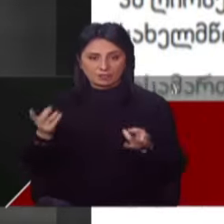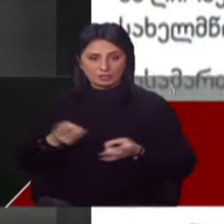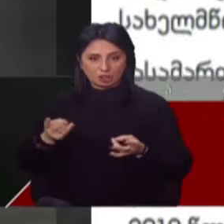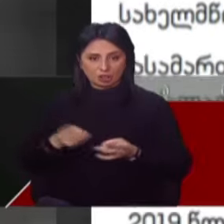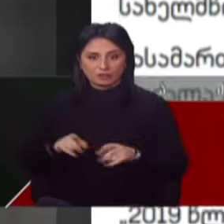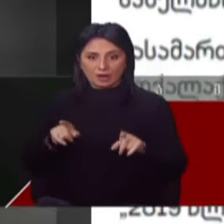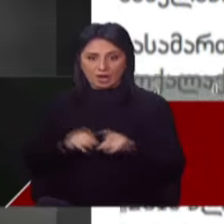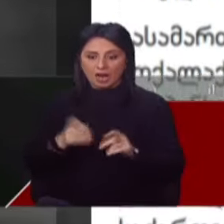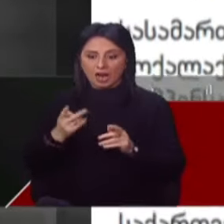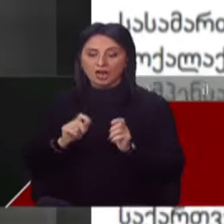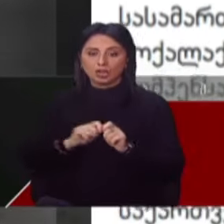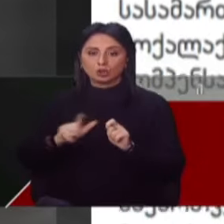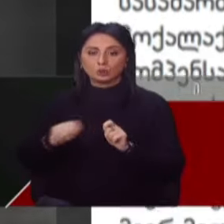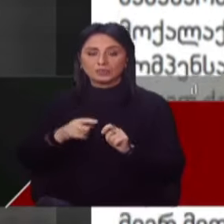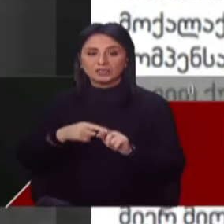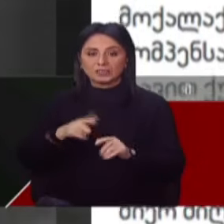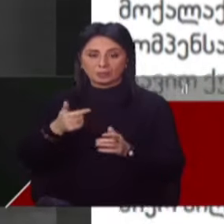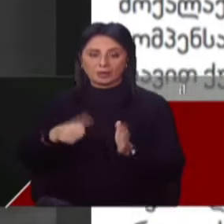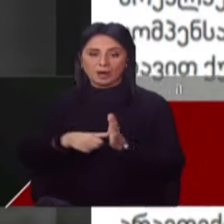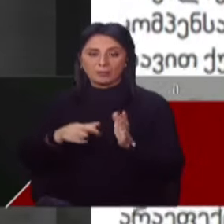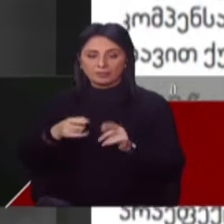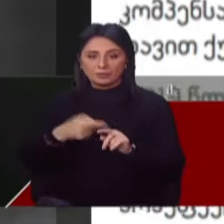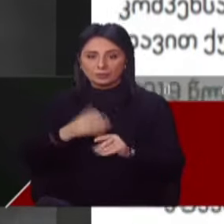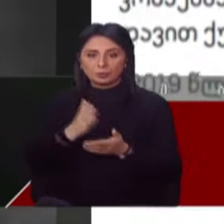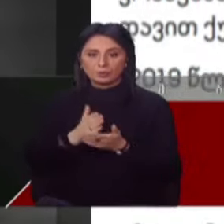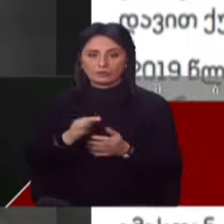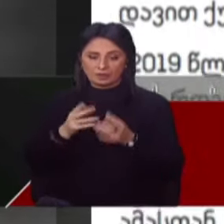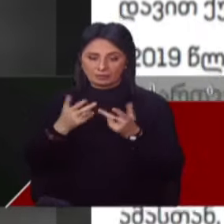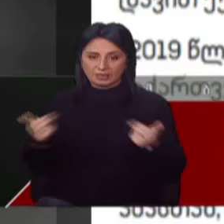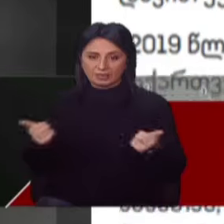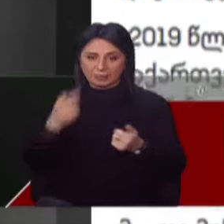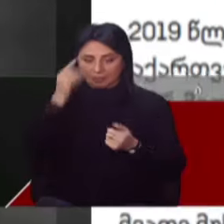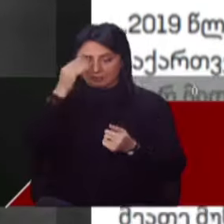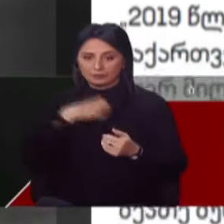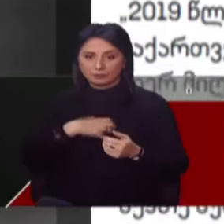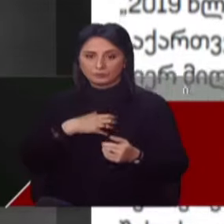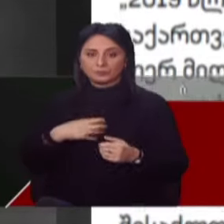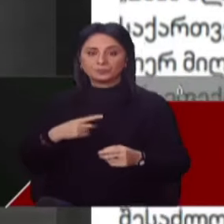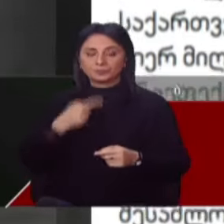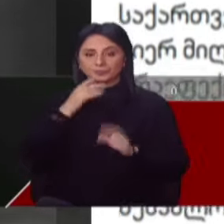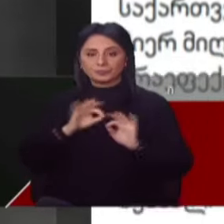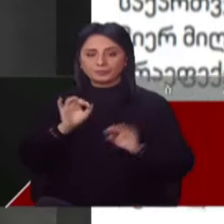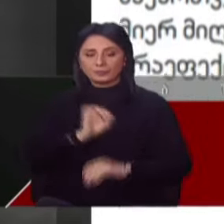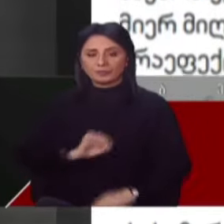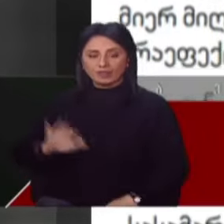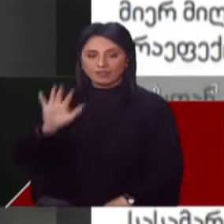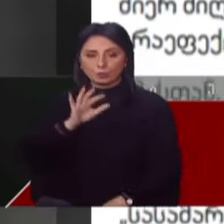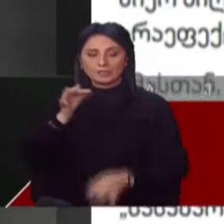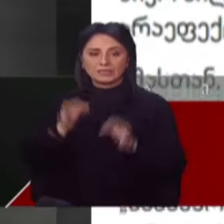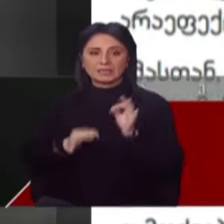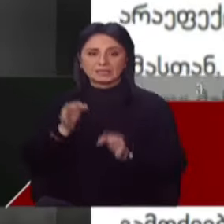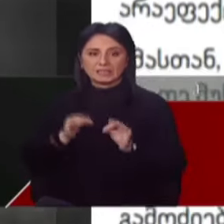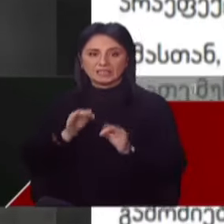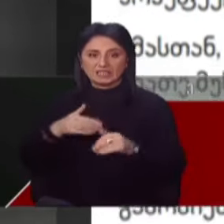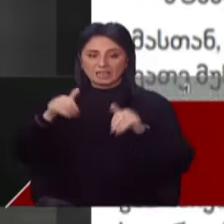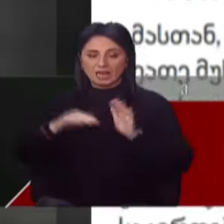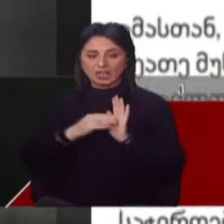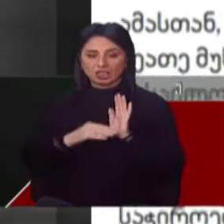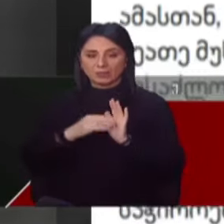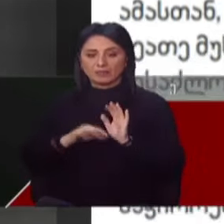ასევე სუბსიდირებისა და პასუხისგებლობის გაზიარების პრინციპის მნიშვნელობა აღნიშნულია ევროპის სასამართლოს